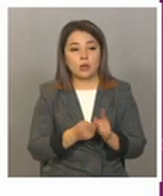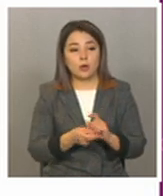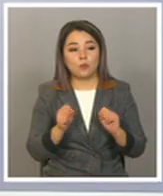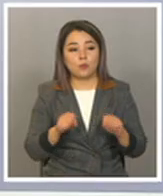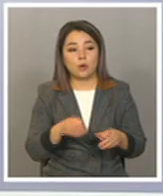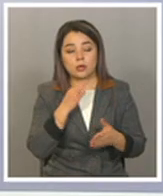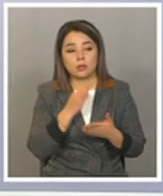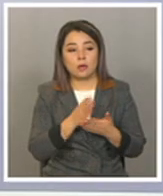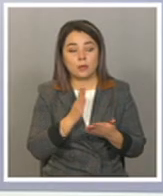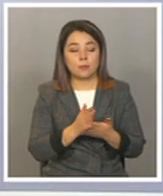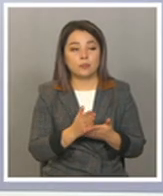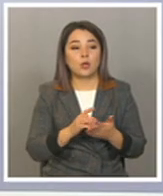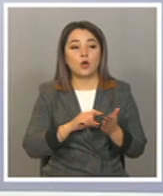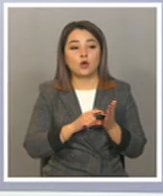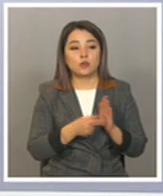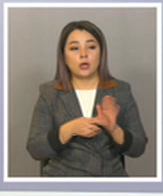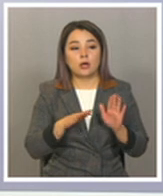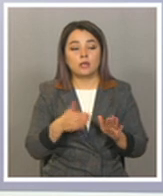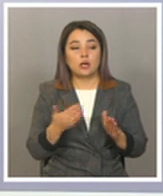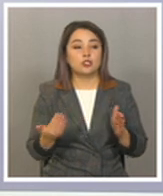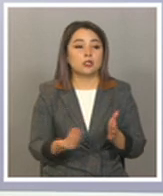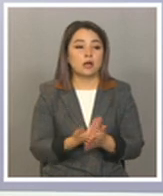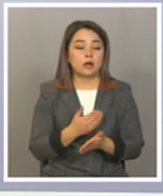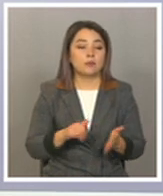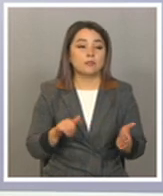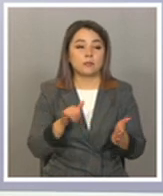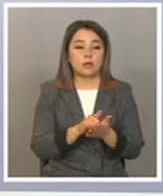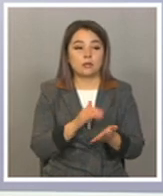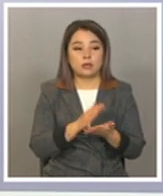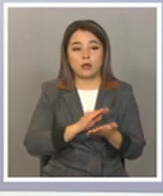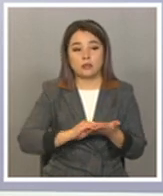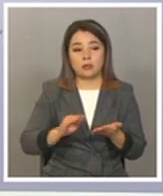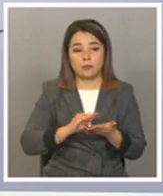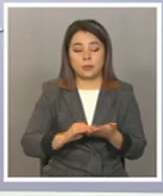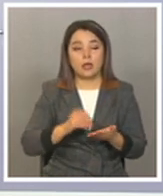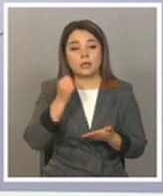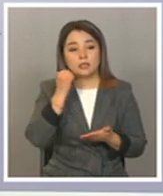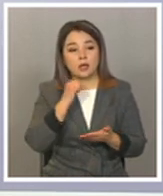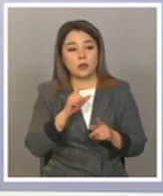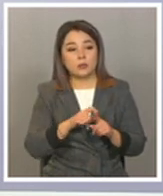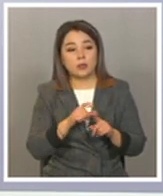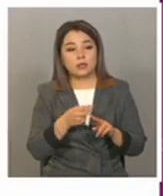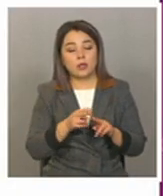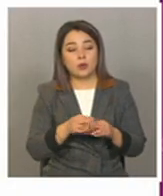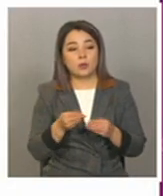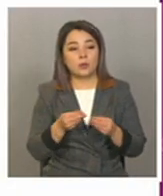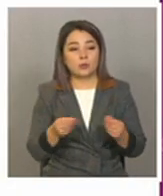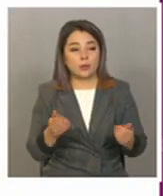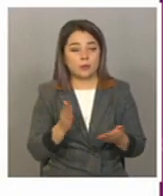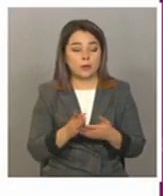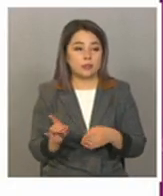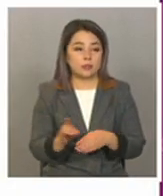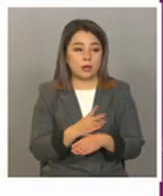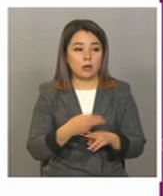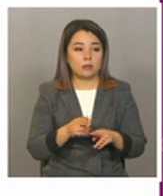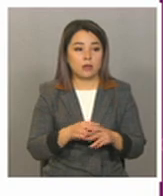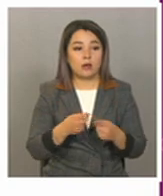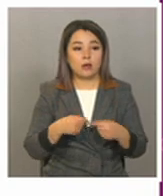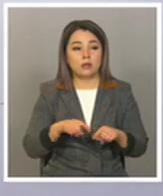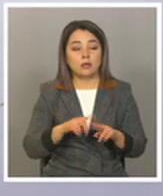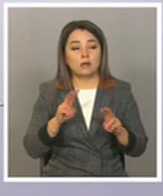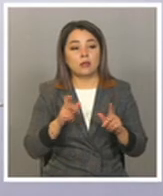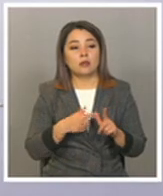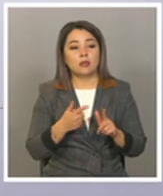мүмкін. Ұяшыққа жаңа мән жазған кезде ескі мән өшіріледі. Айнымалыны қалай атау